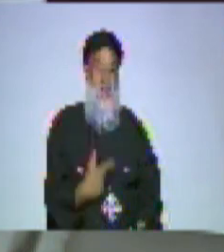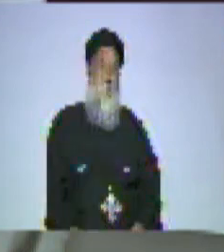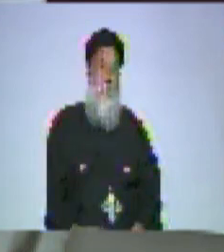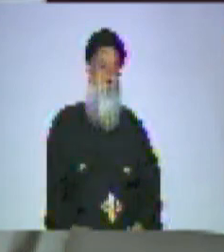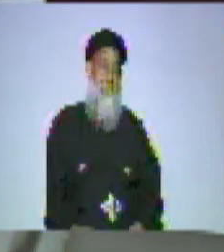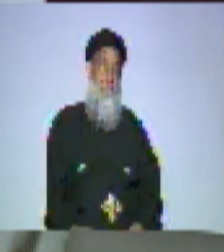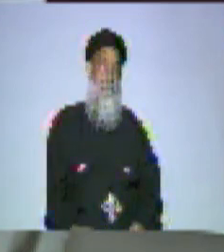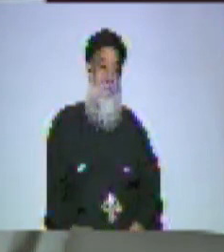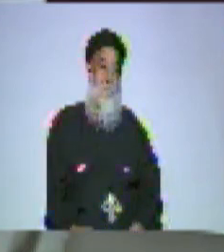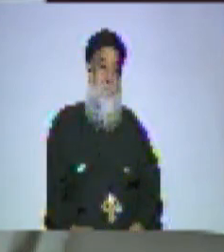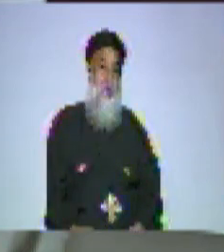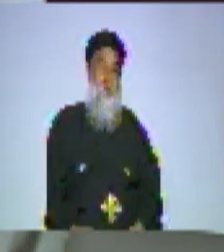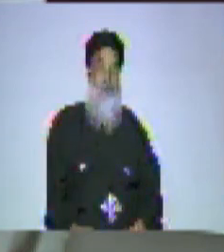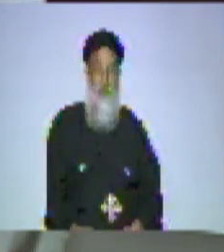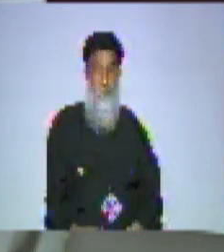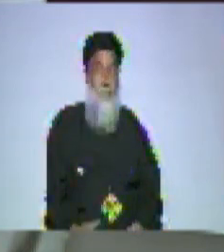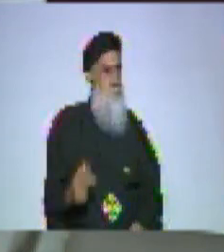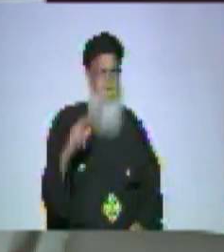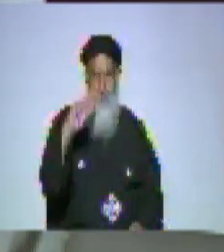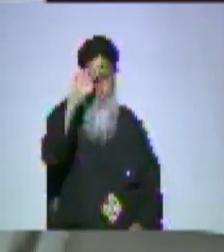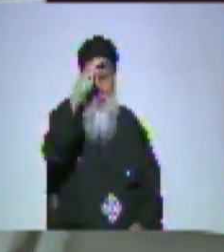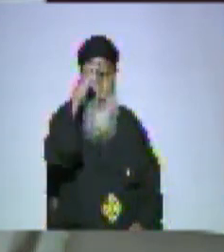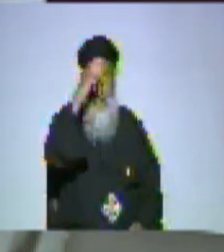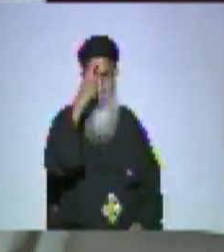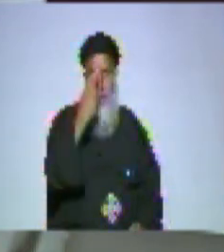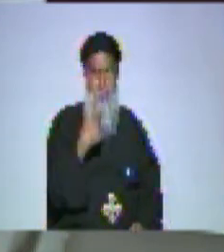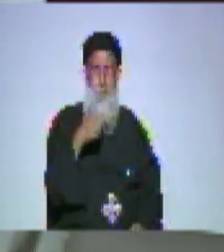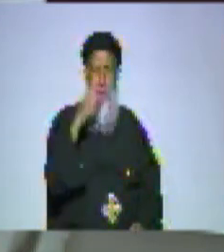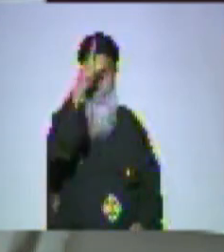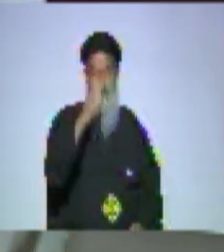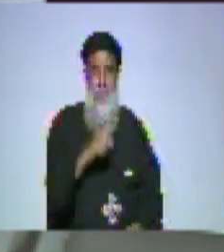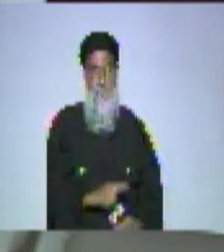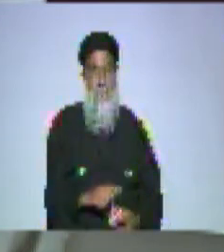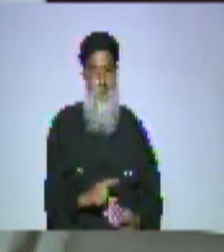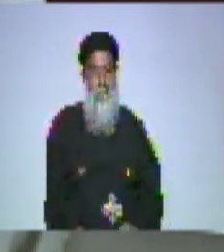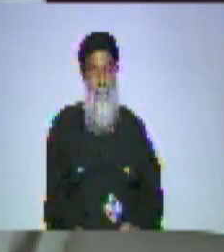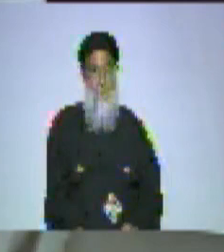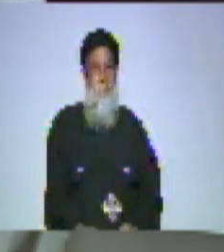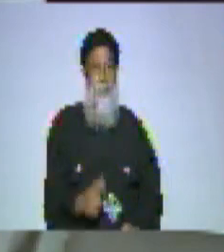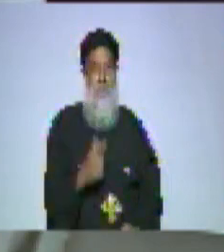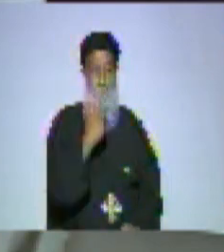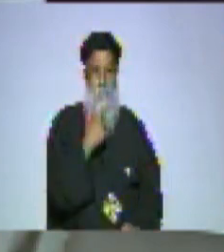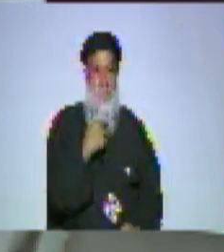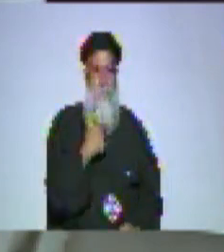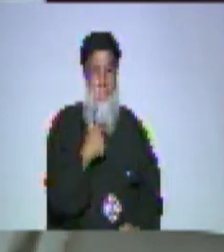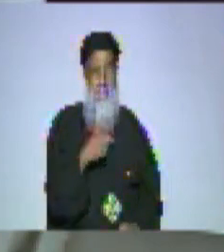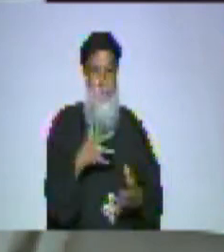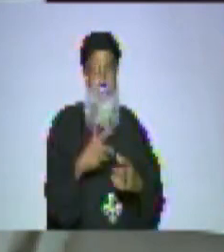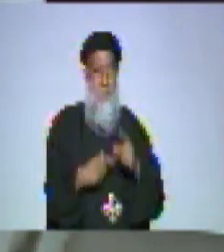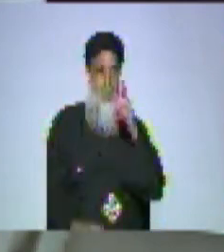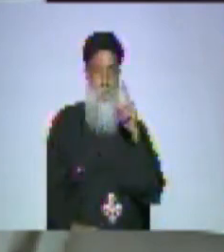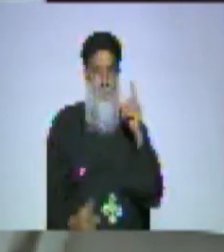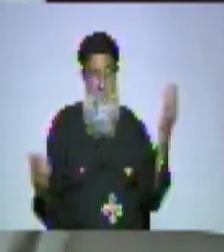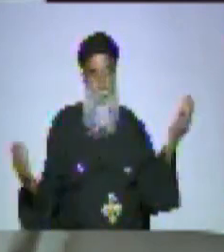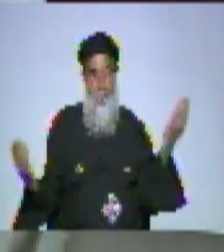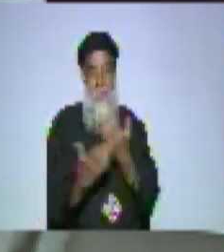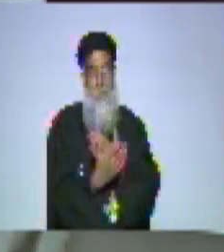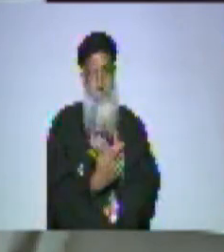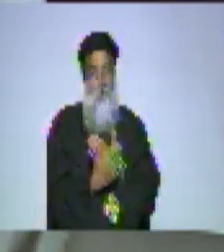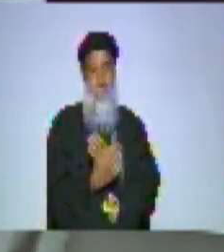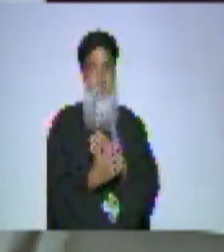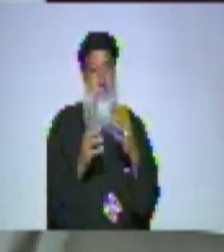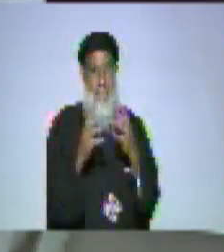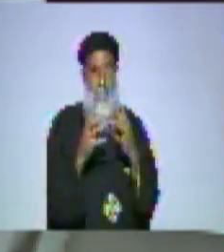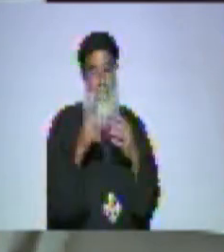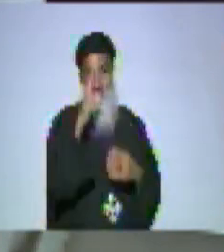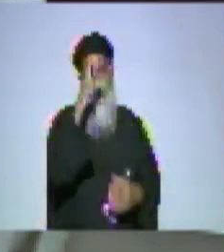بحب لكن اعرف ايه العلامات اللي بتدل على ان انا فعلا بحبه وازاي احول للمخافه لمحبه لان انا حاسه ان